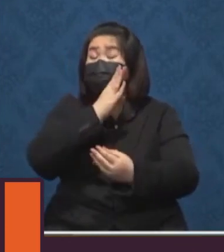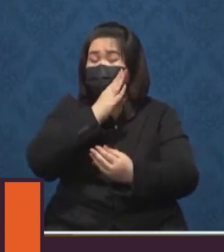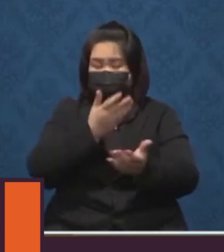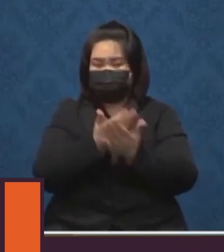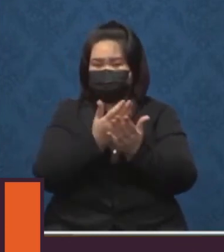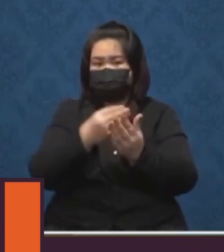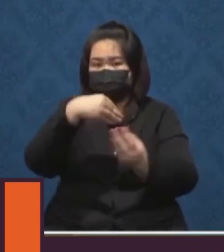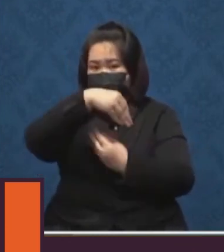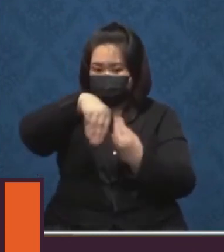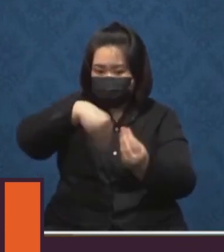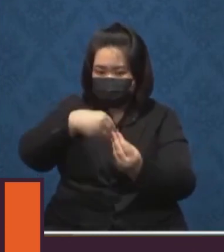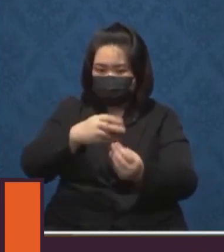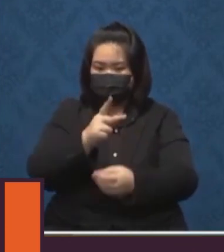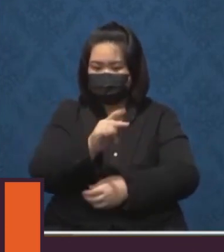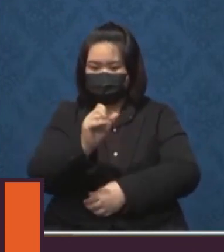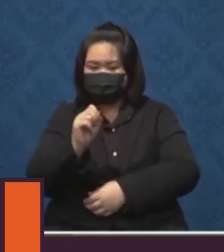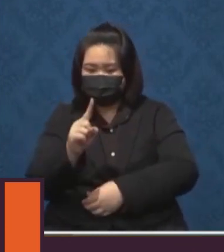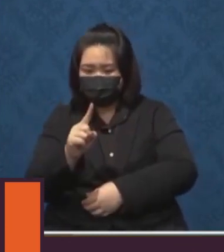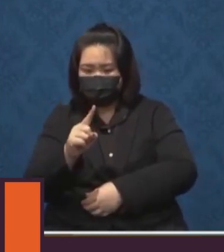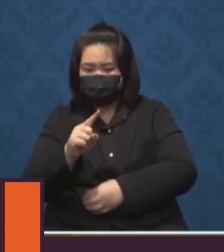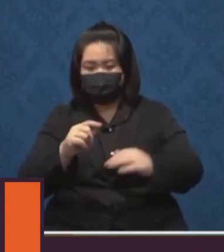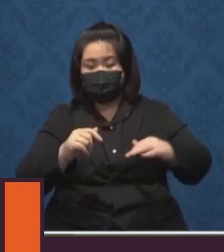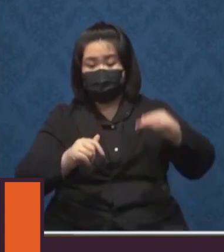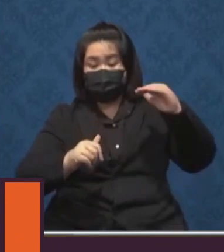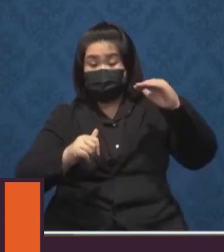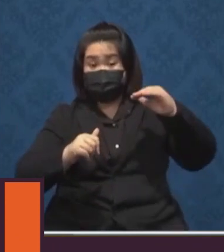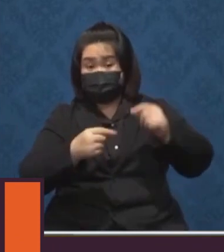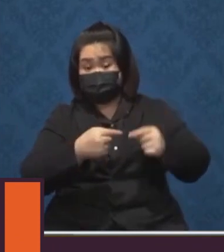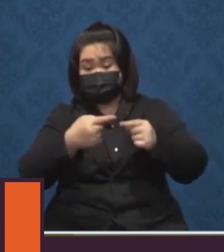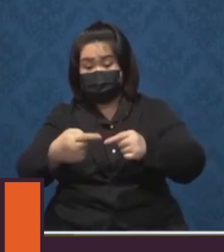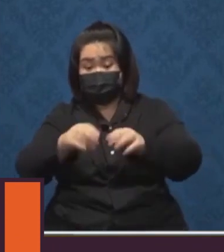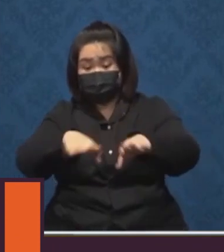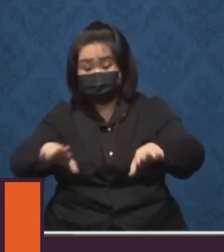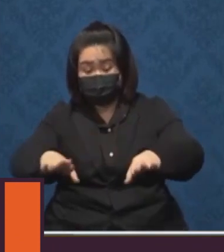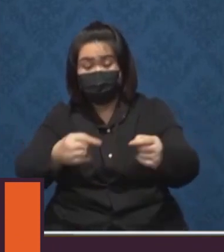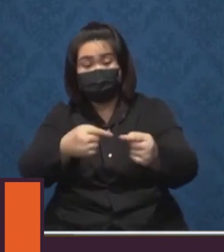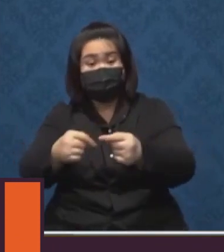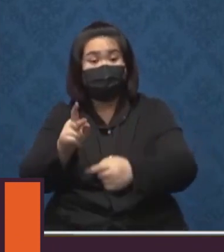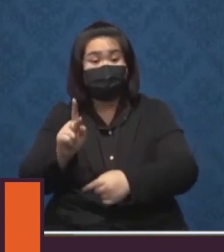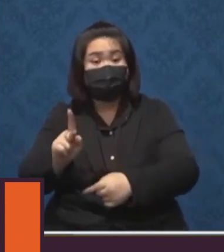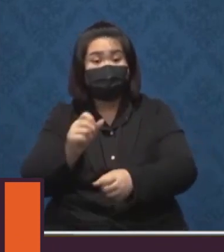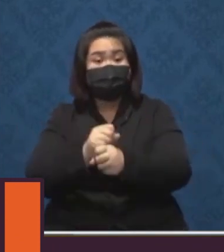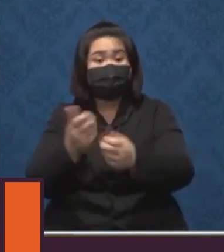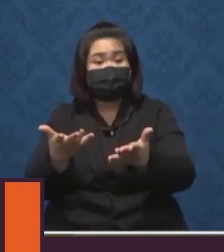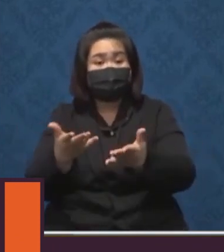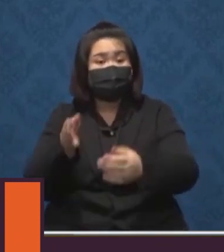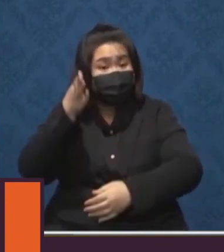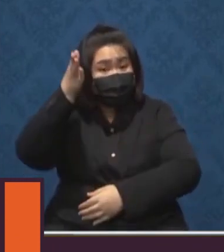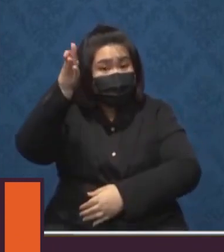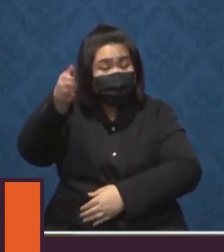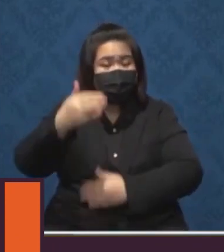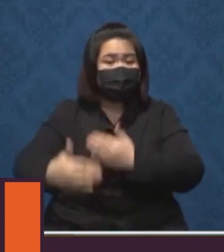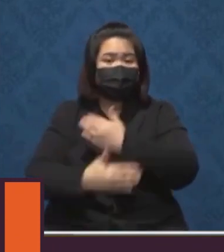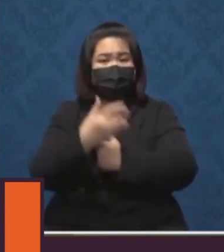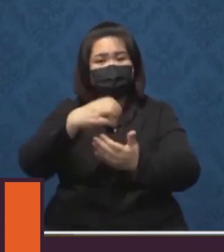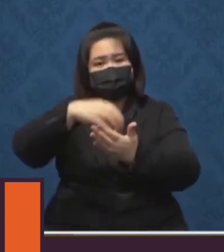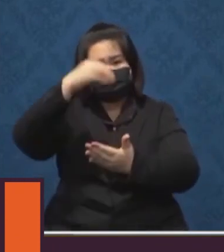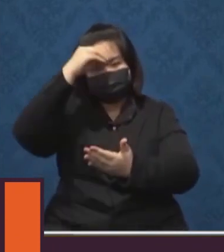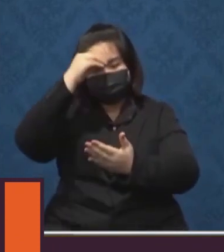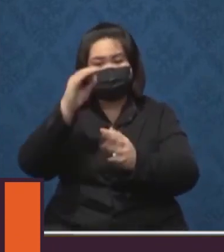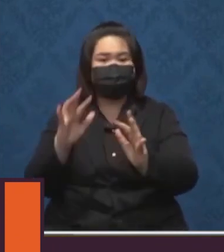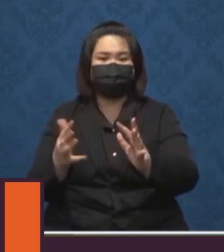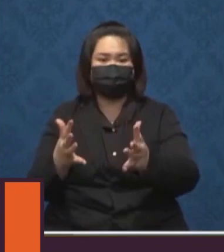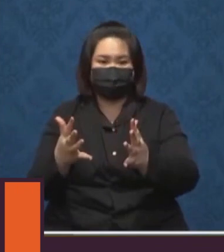สู่รุ่นน้องไม่สามารถหมุนเวียนได้นะครับแต่ยังส่งผลให้คนรุ่นหลังขาดโอกาสในการเข้าถึงเ